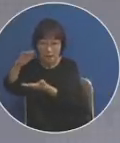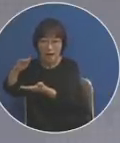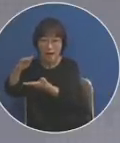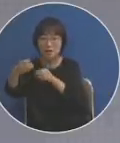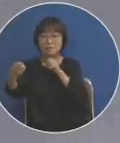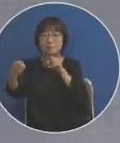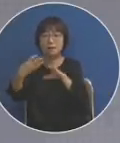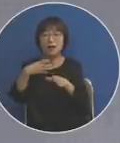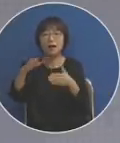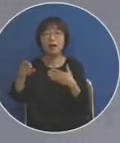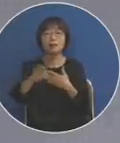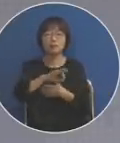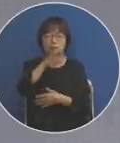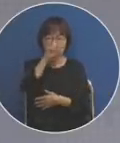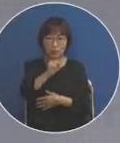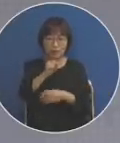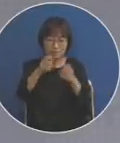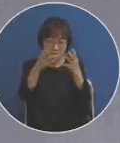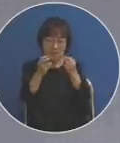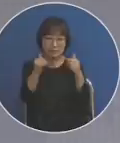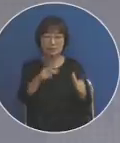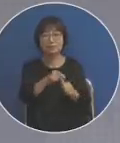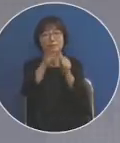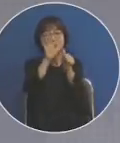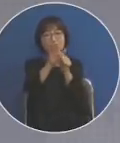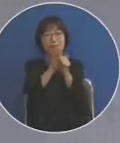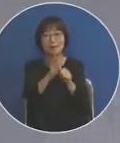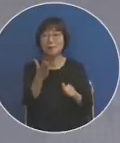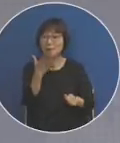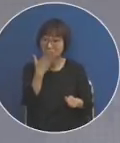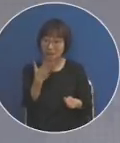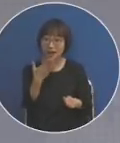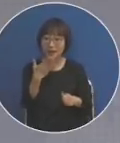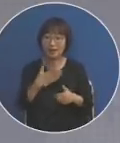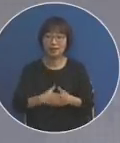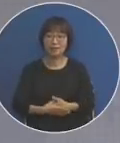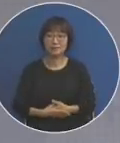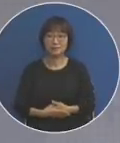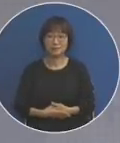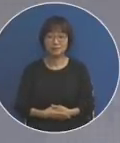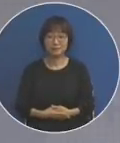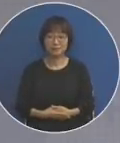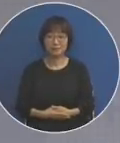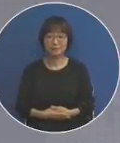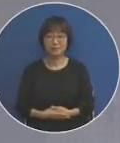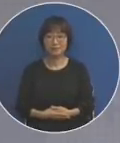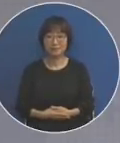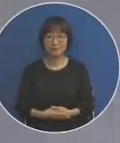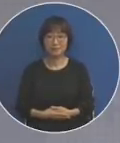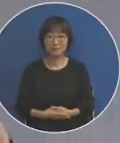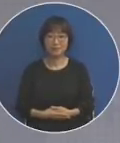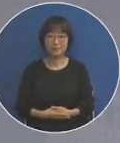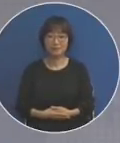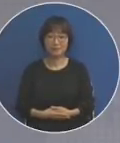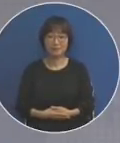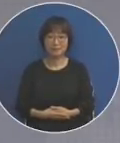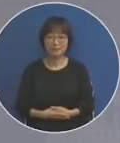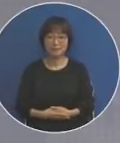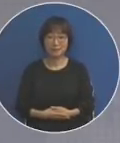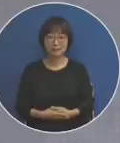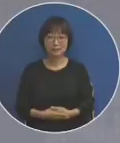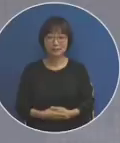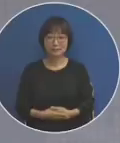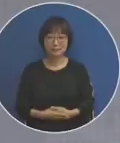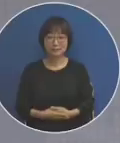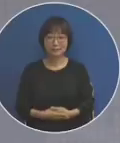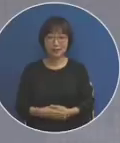여러분이 많은 사람을 살릴 수 있어요. It seems like nothing, but it can save many lives. 여러분 정말 하나님께서 주시는 말씀으로 제 얘기 듣지